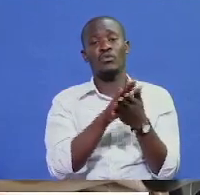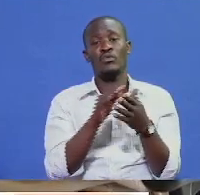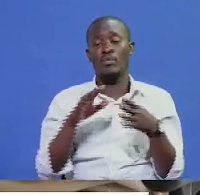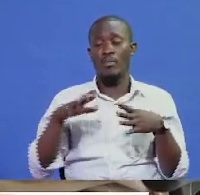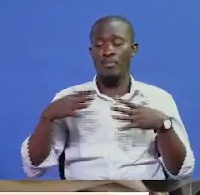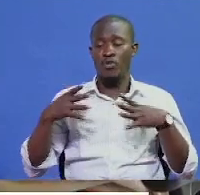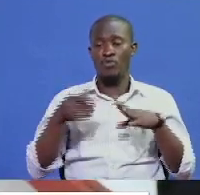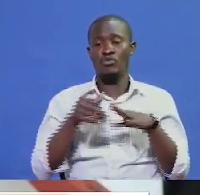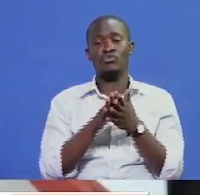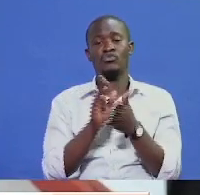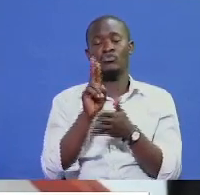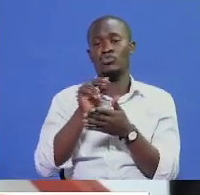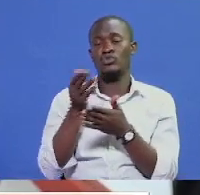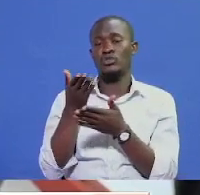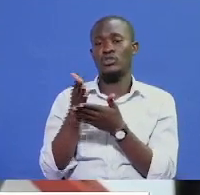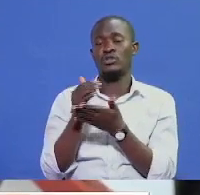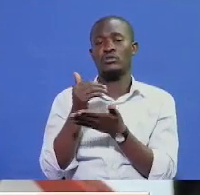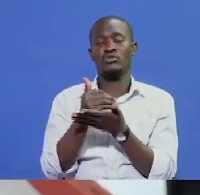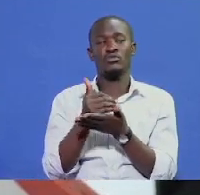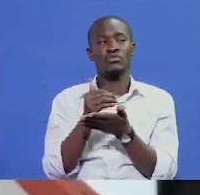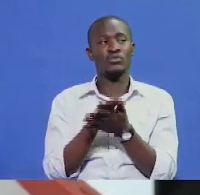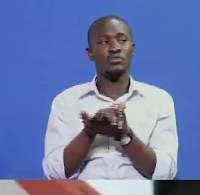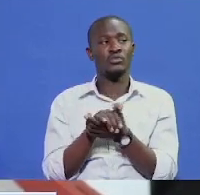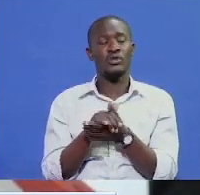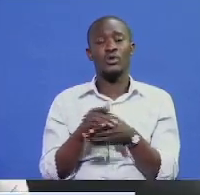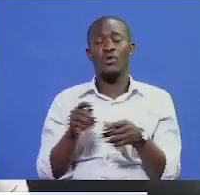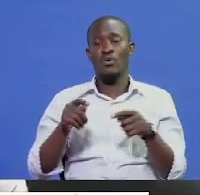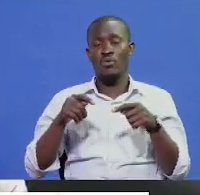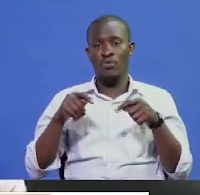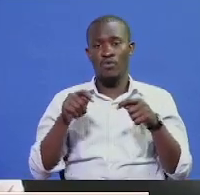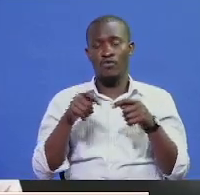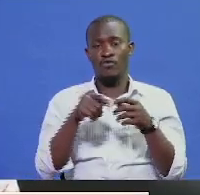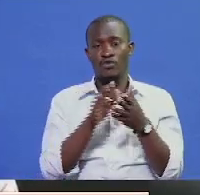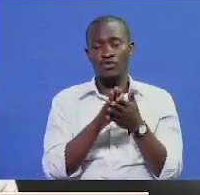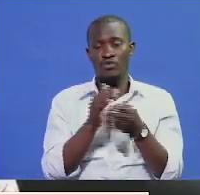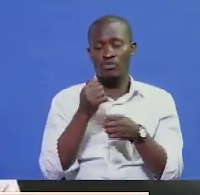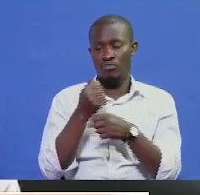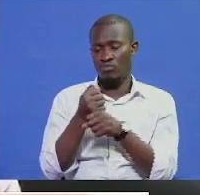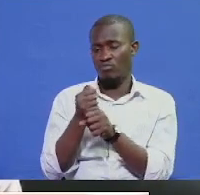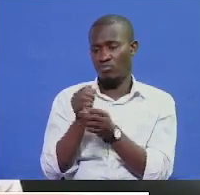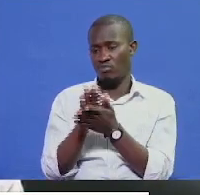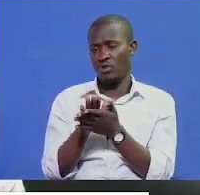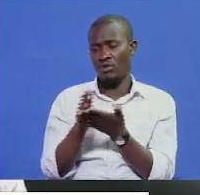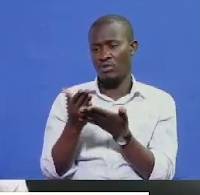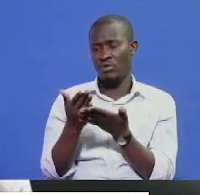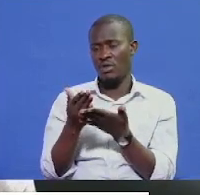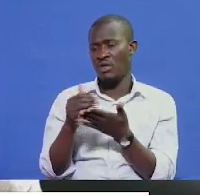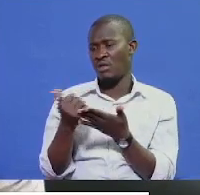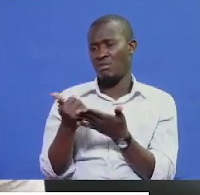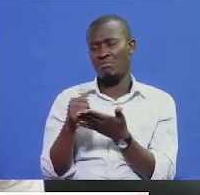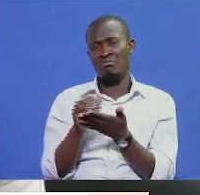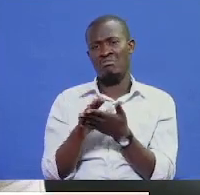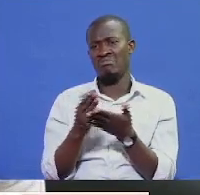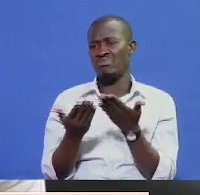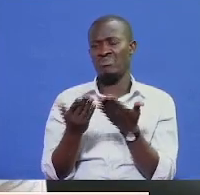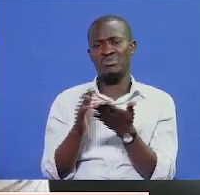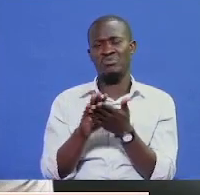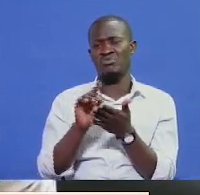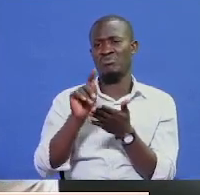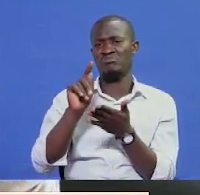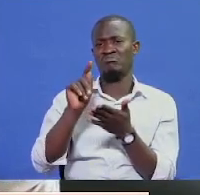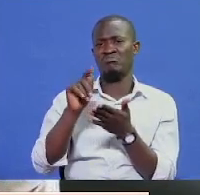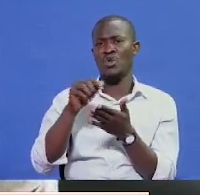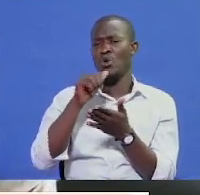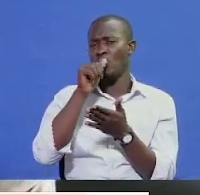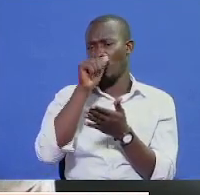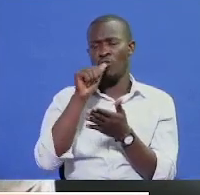hivi vya hedhi. We're trying to make periods not so taboo anymore. It can be taboo if that's